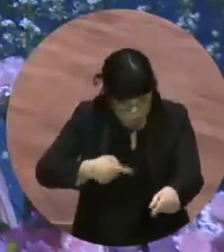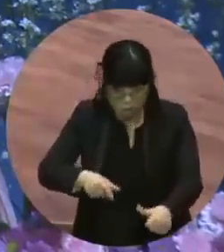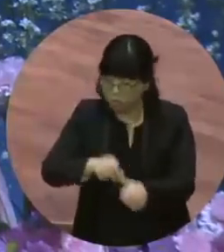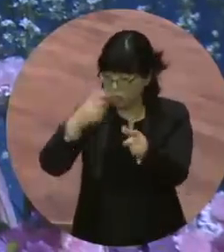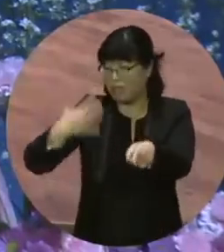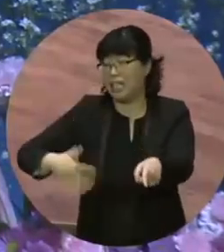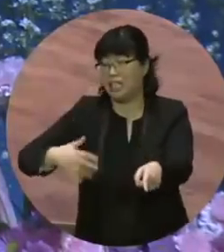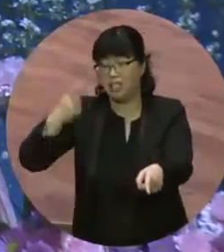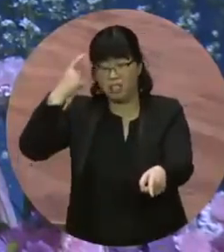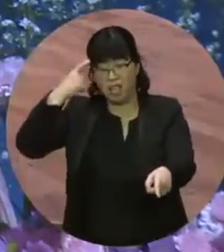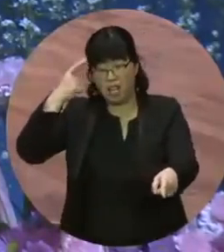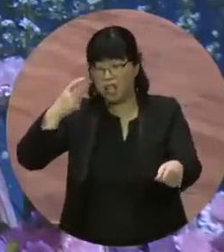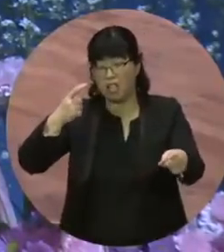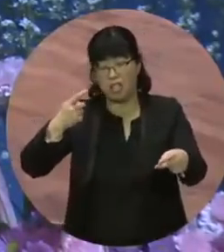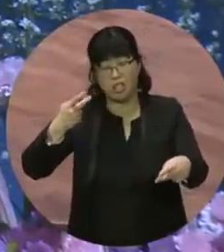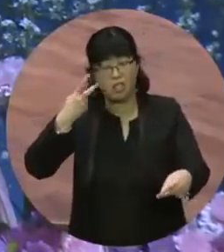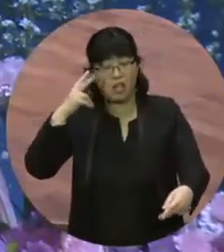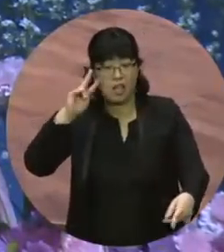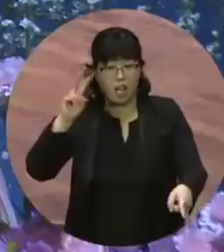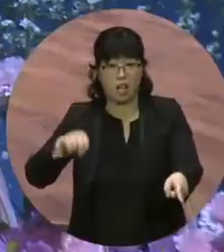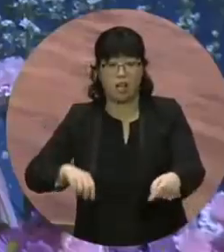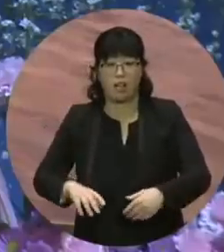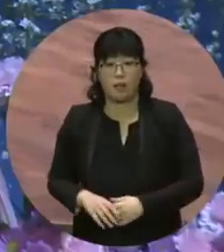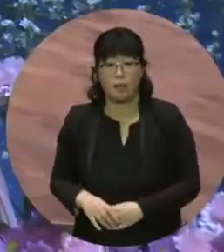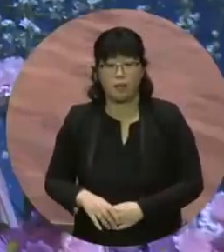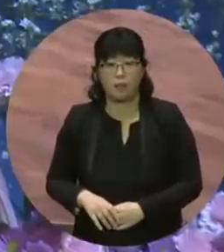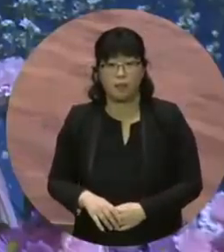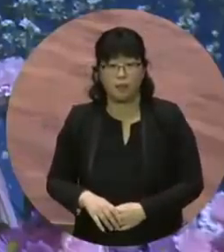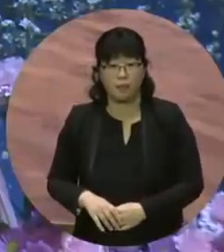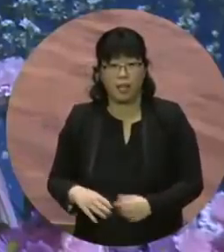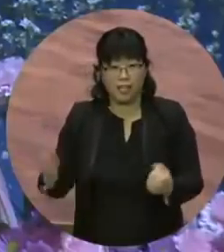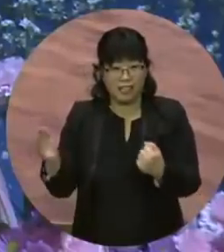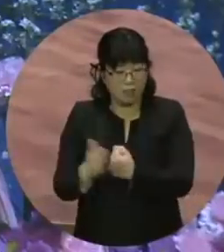뭐냐? 할례 받았냐 안 받았냐? 할례를